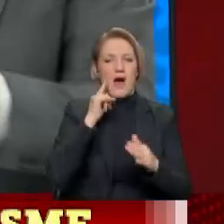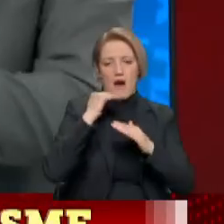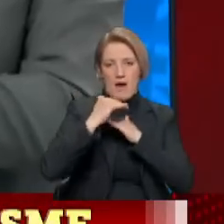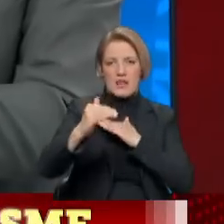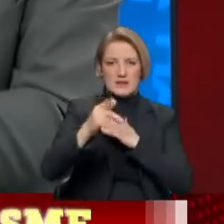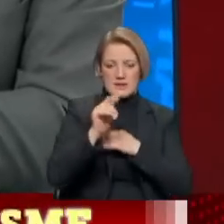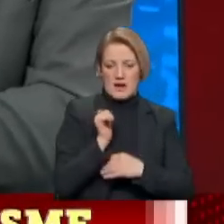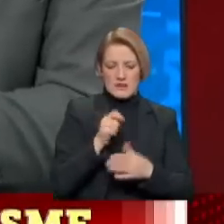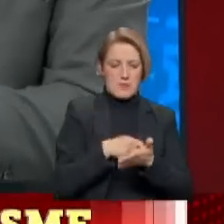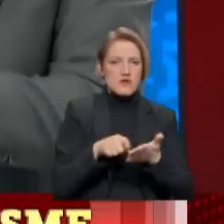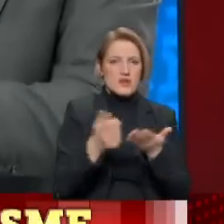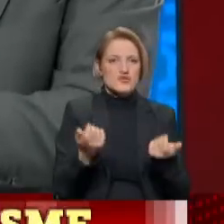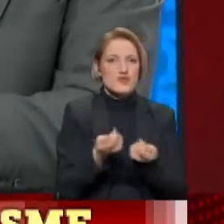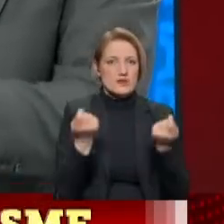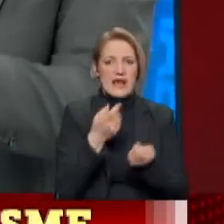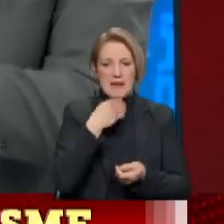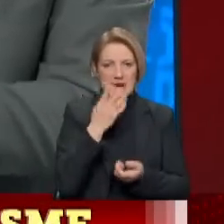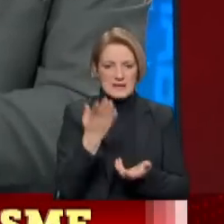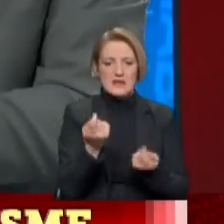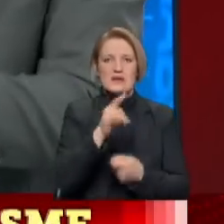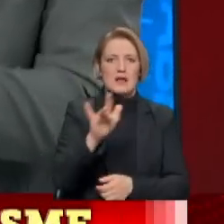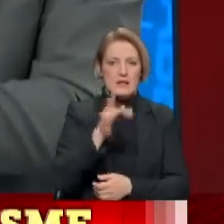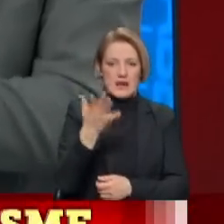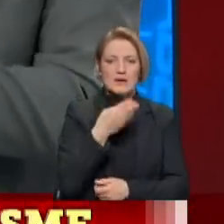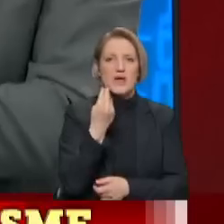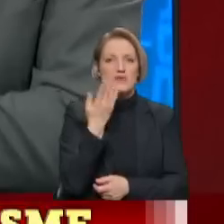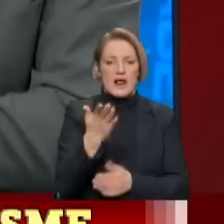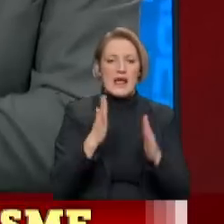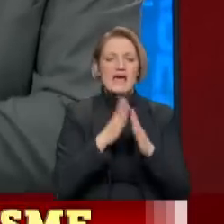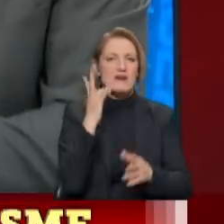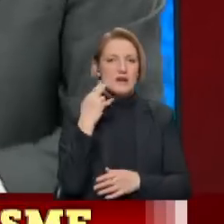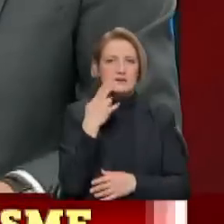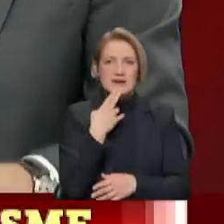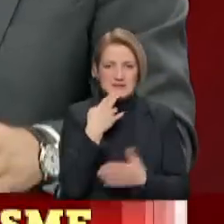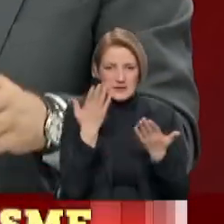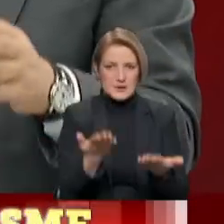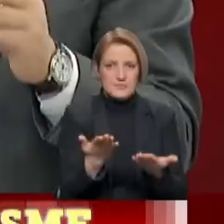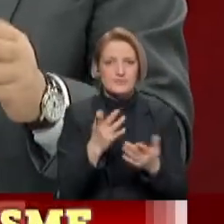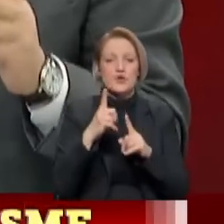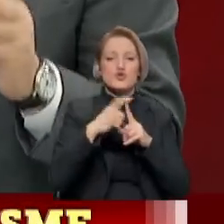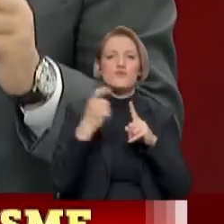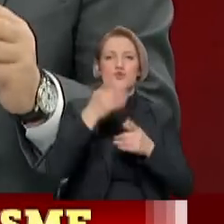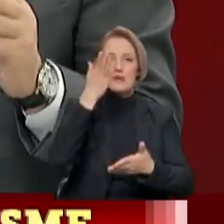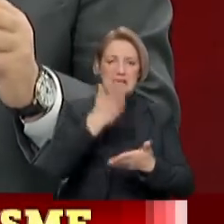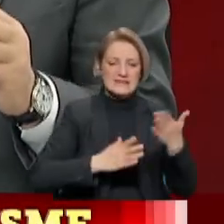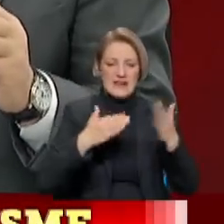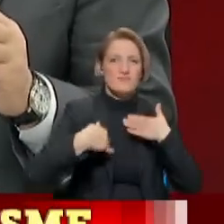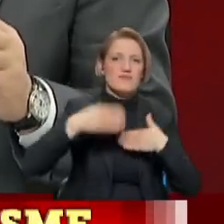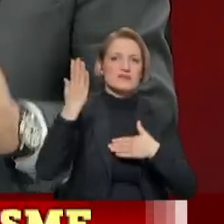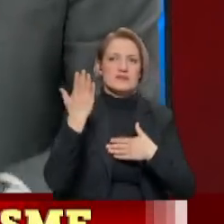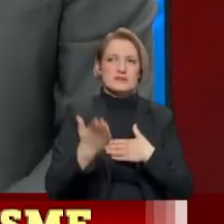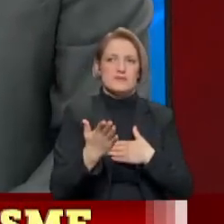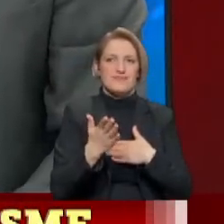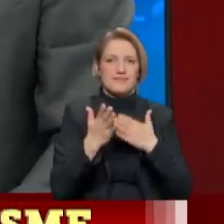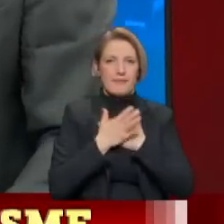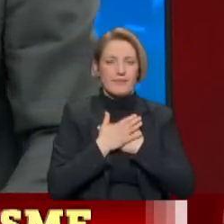kesimi, asgari ücretle çalışanlar, emekliler, işsizler, gençler, ev kadınları, nüfusun yarısından fazlası.